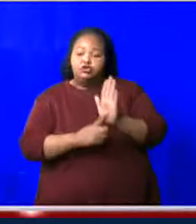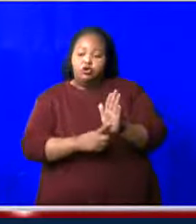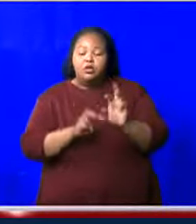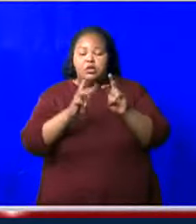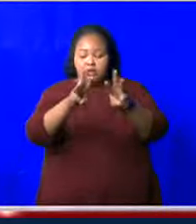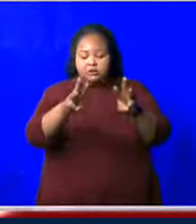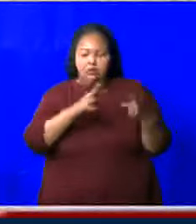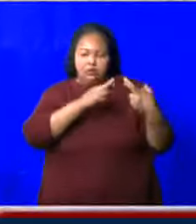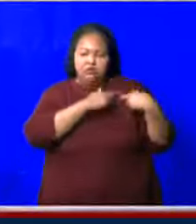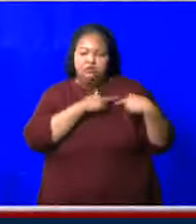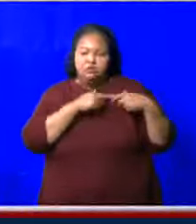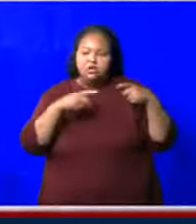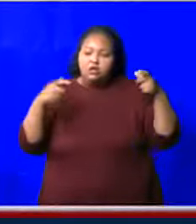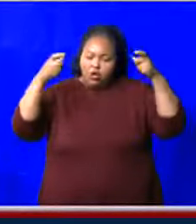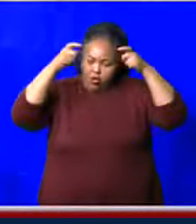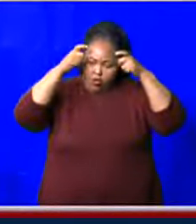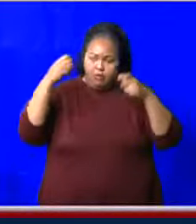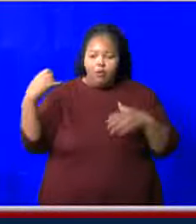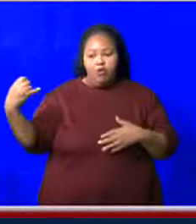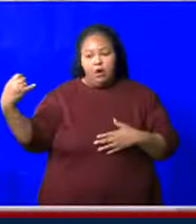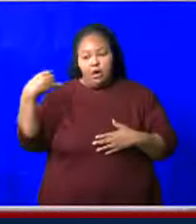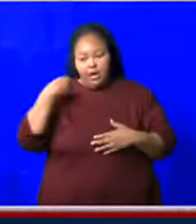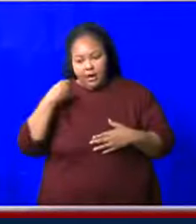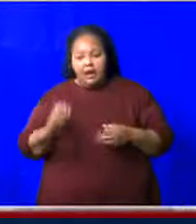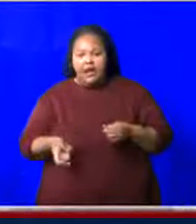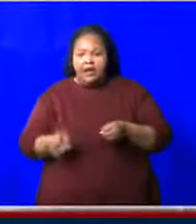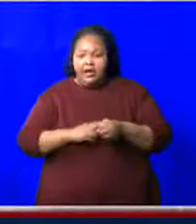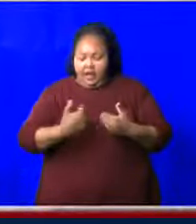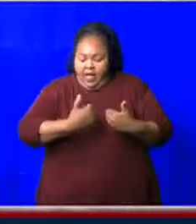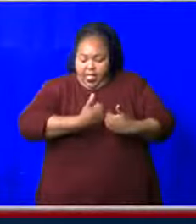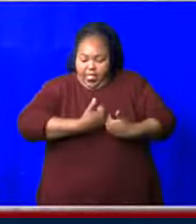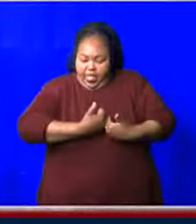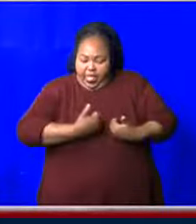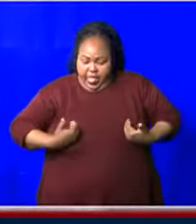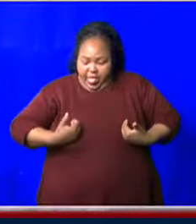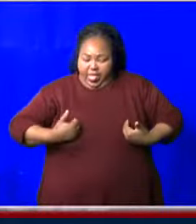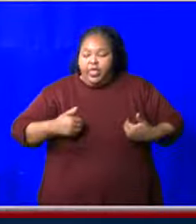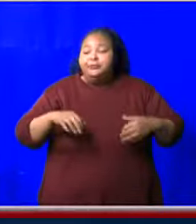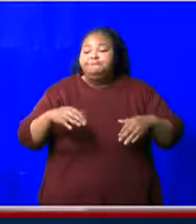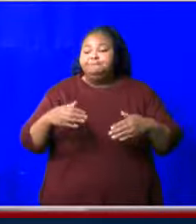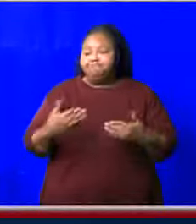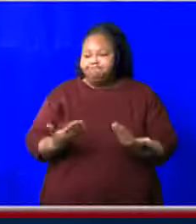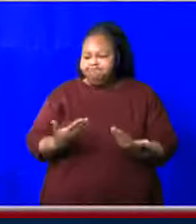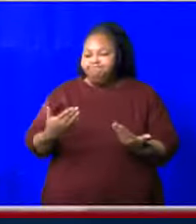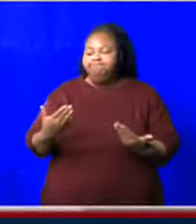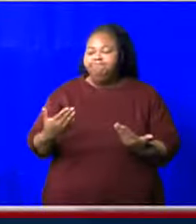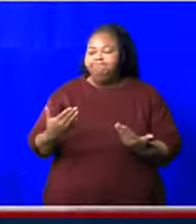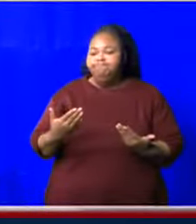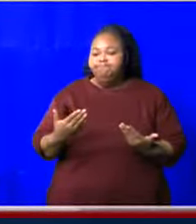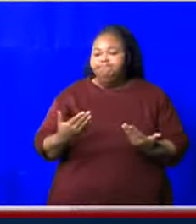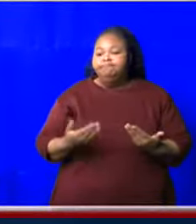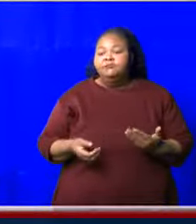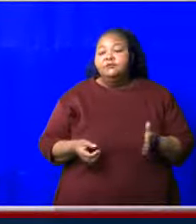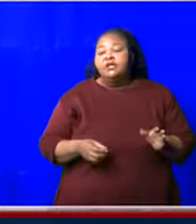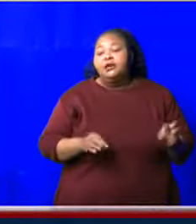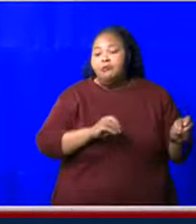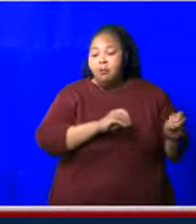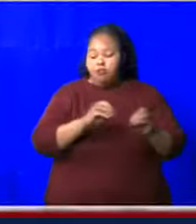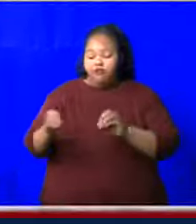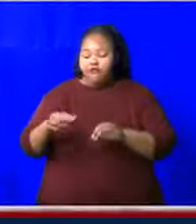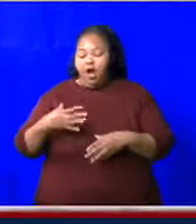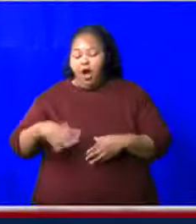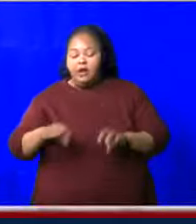khona. Ingwenyama-ke ichubeke nemisebenzi yachubekela endzaweni lapho iphuma khona phansi kwetipopolo inyama